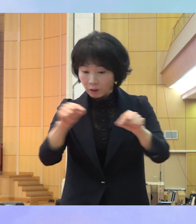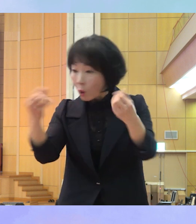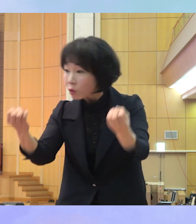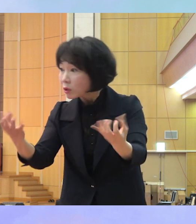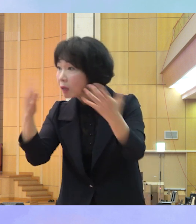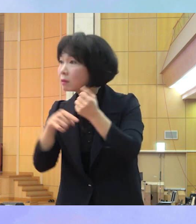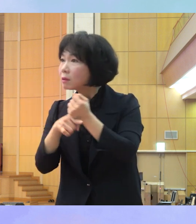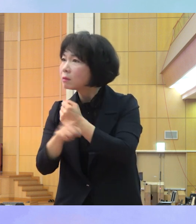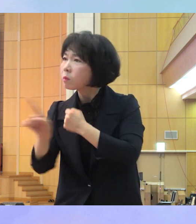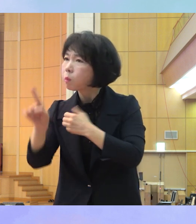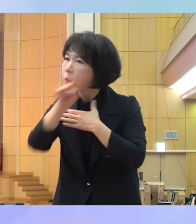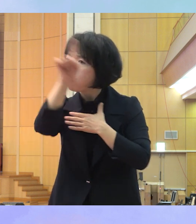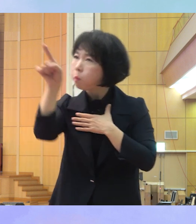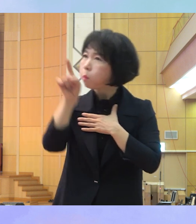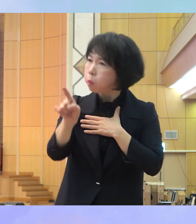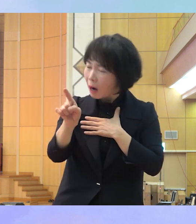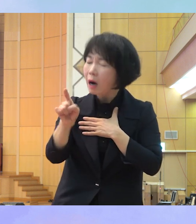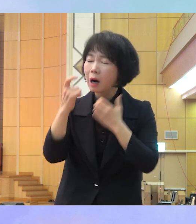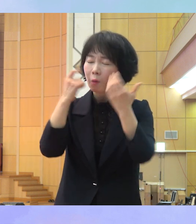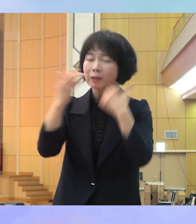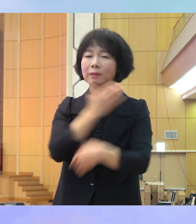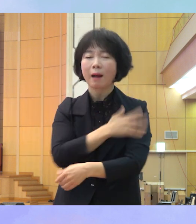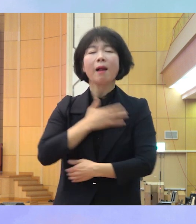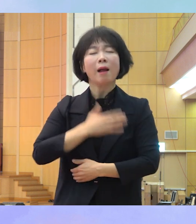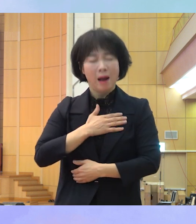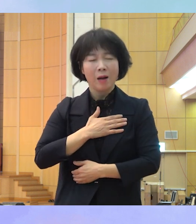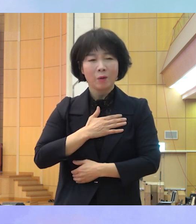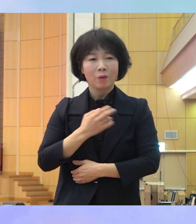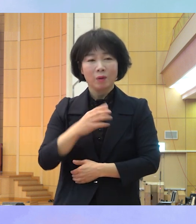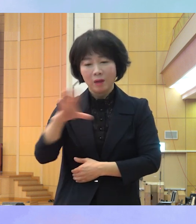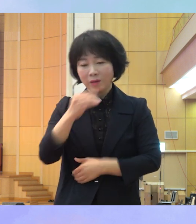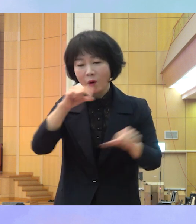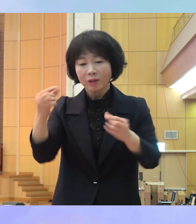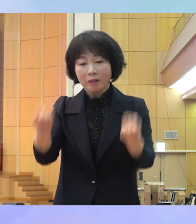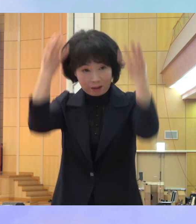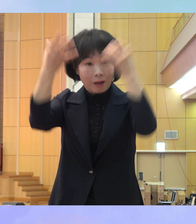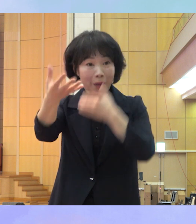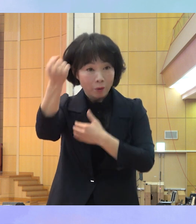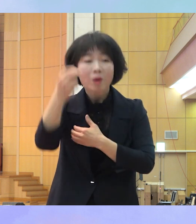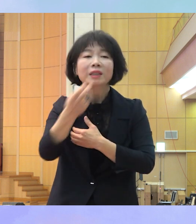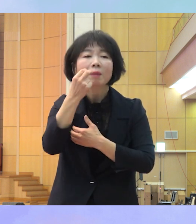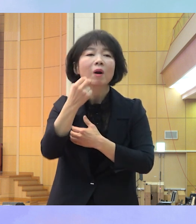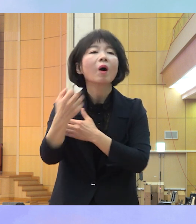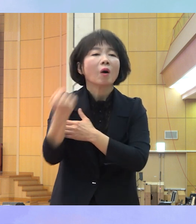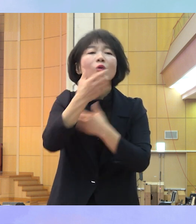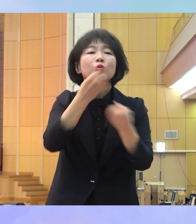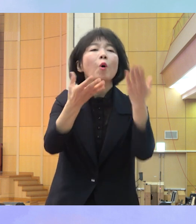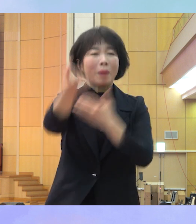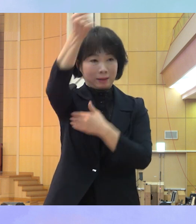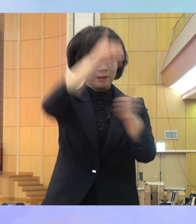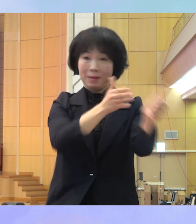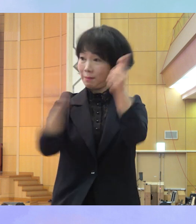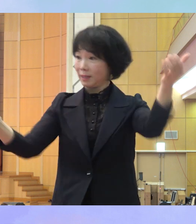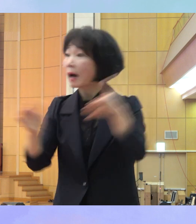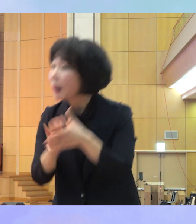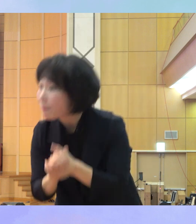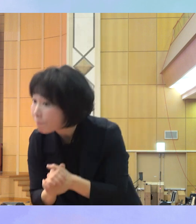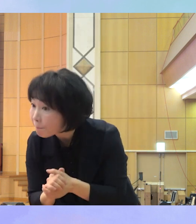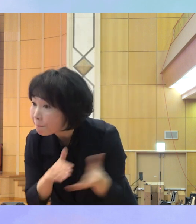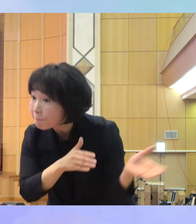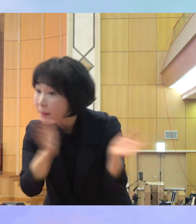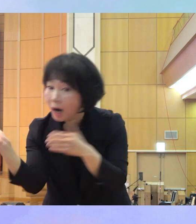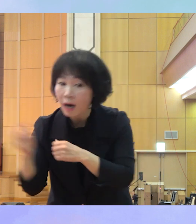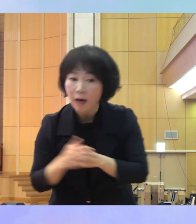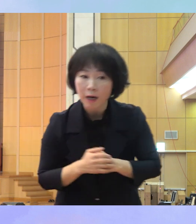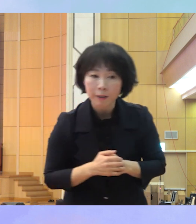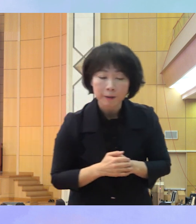알고 성찬에 참여해서 여러분 생명을 얻고 축복을 받는 여러분 되길 바랍니다. 그럼 고린도전서 5장 7절